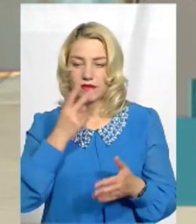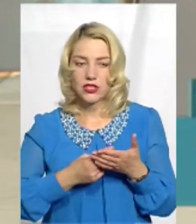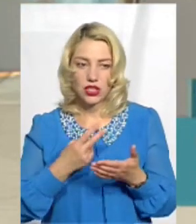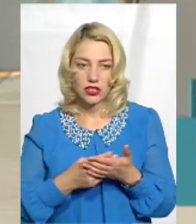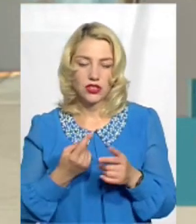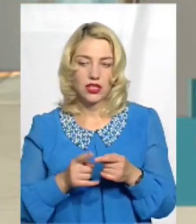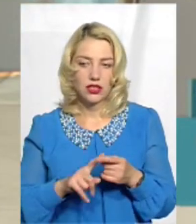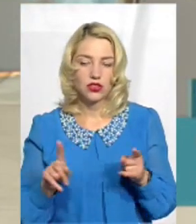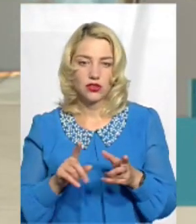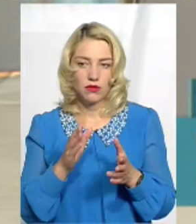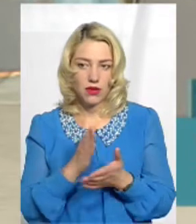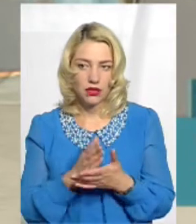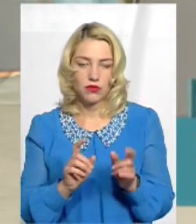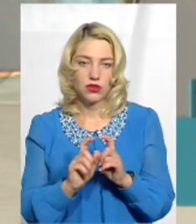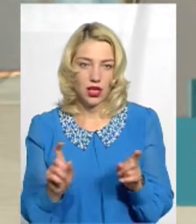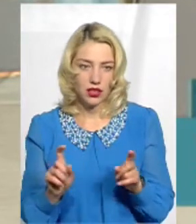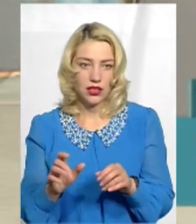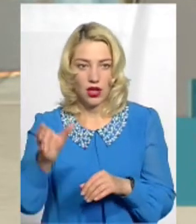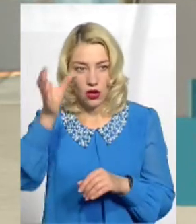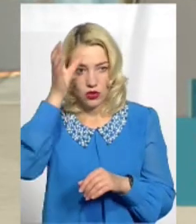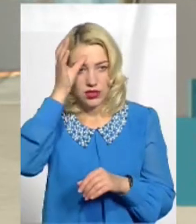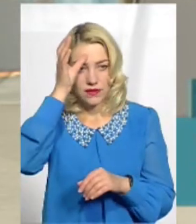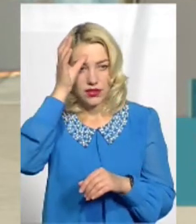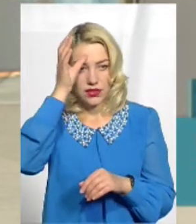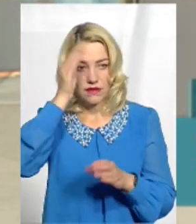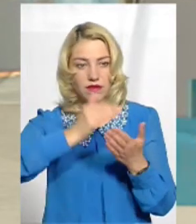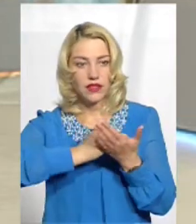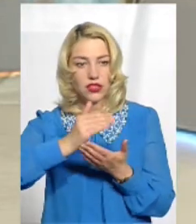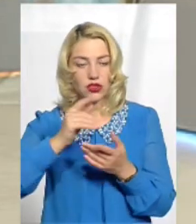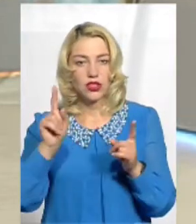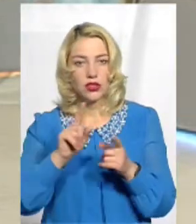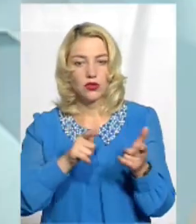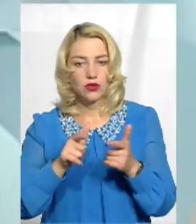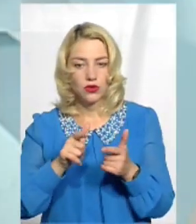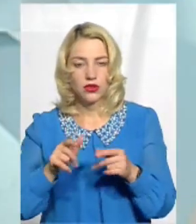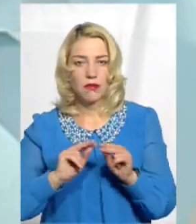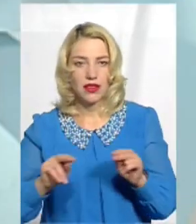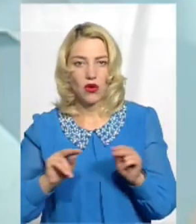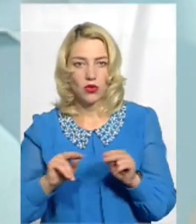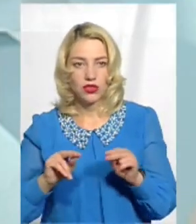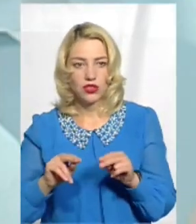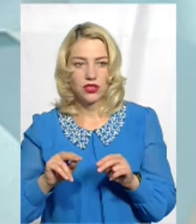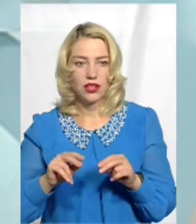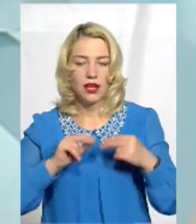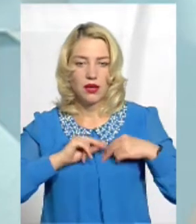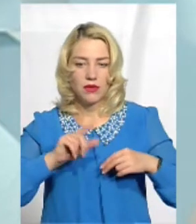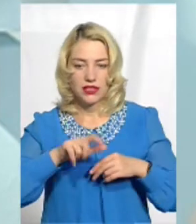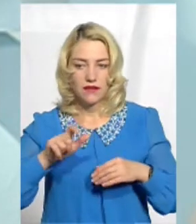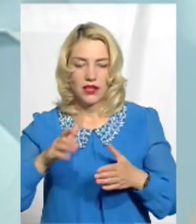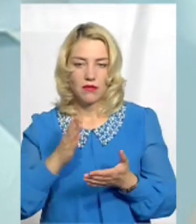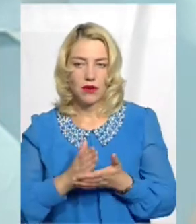Незважаючи на те, що маємо заклади освіти вищої, які готують педагогічних працівників, ми маємо